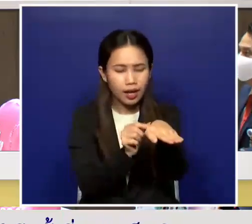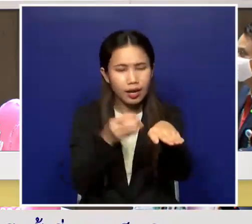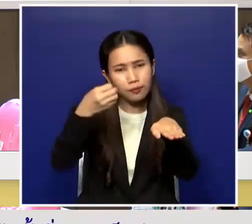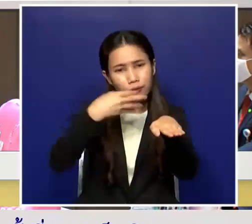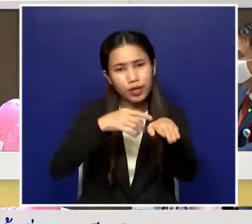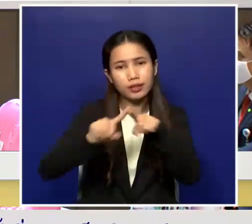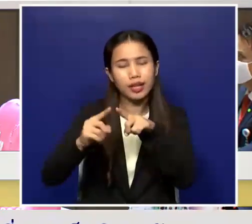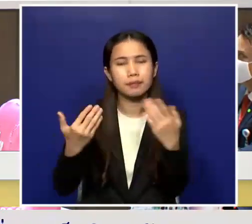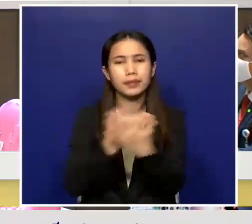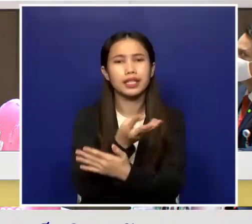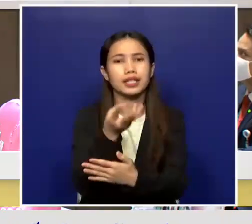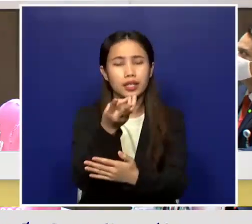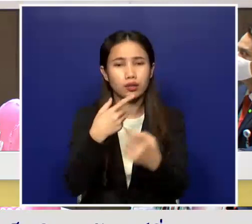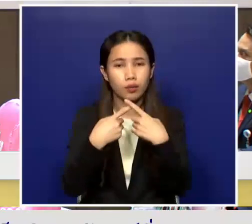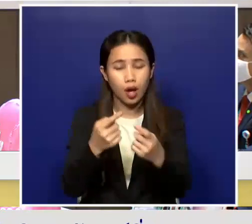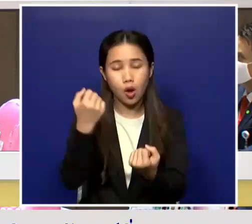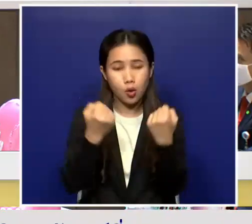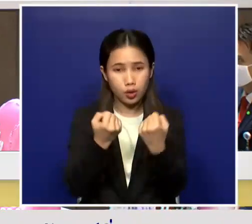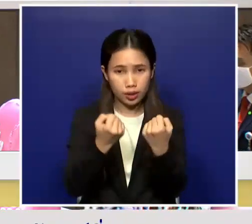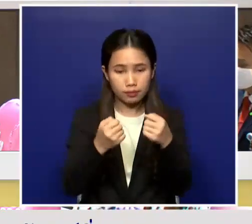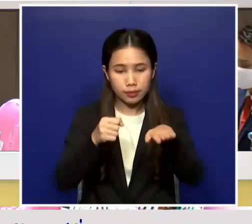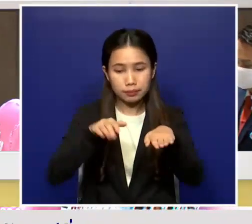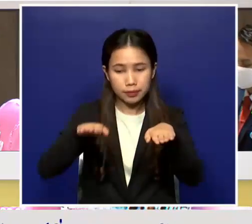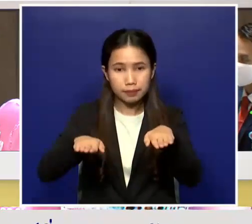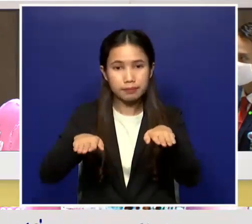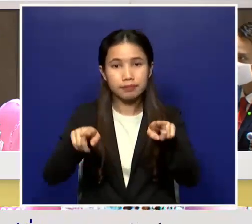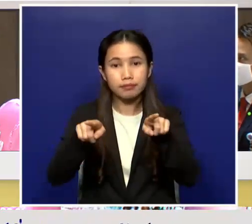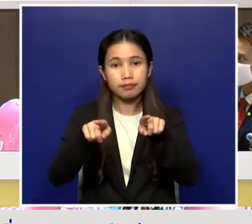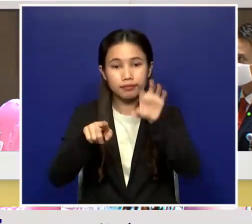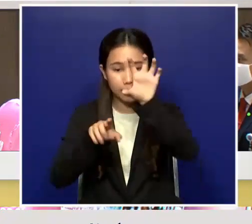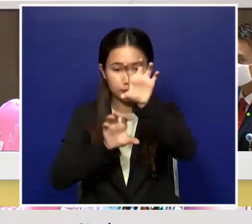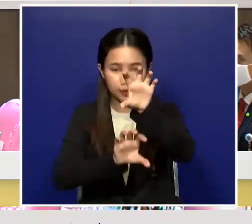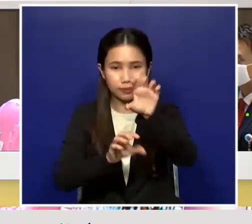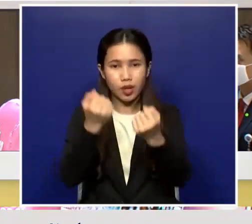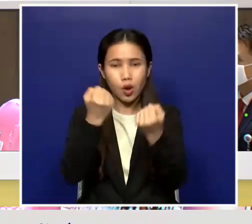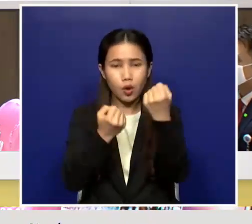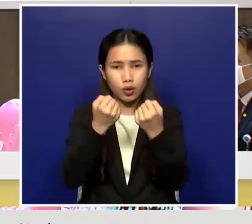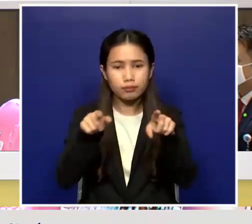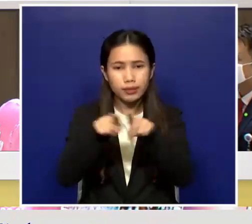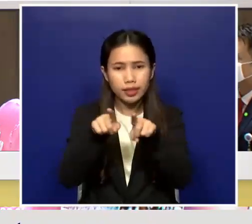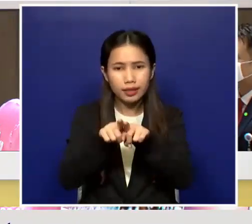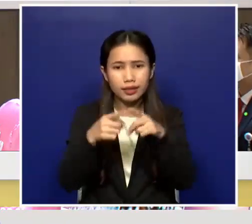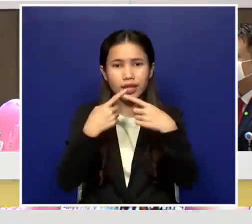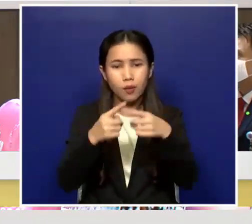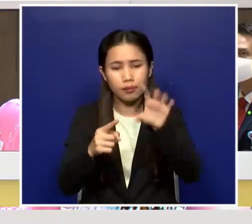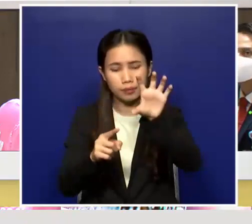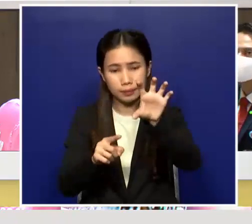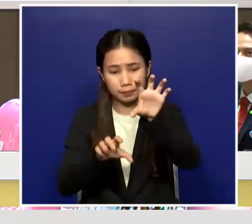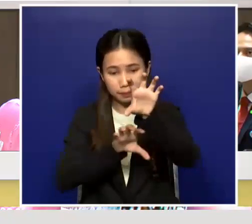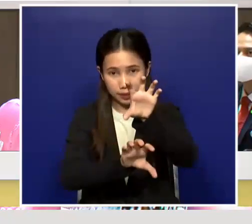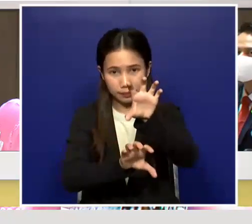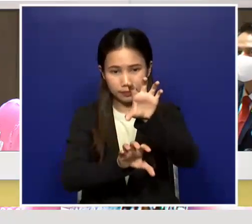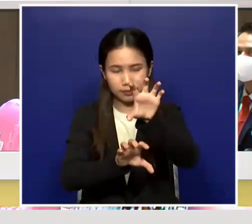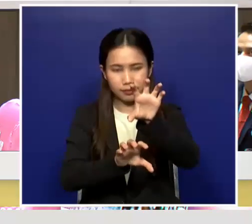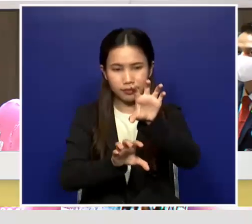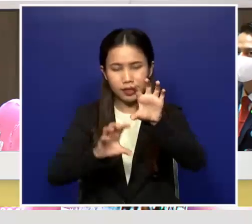ณีนี้นะฮะก็คือรถโอพอดเหมือนกันแต่ว่าเขาไปใส่ฝาครอบมาหน่อยนึงเนี่ยฝาบังล้อเนี่ยบังสายพานเนี่ย